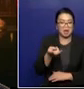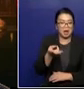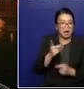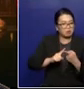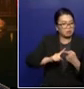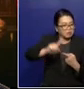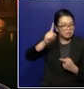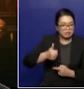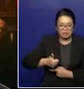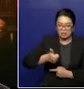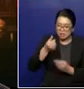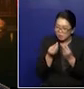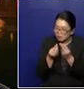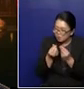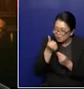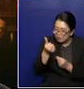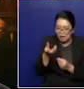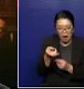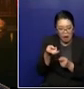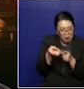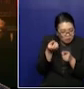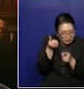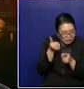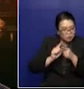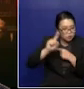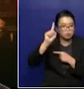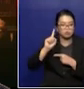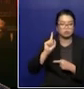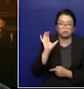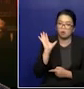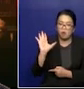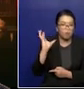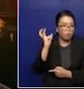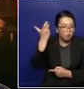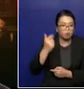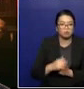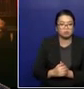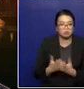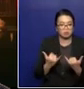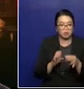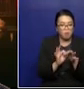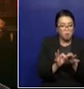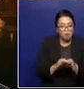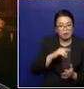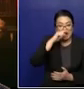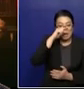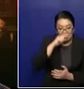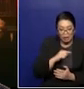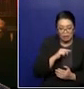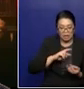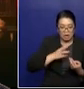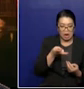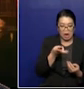ที่ดีที่สุดในโลกไปครองฮะสมาคมผู้ส่งออกข้าวไทยห่วงว่าถ้าไทยไม่เร่งปรับปรุ